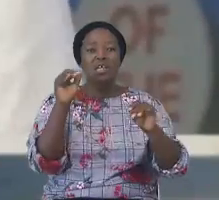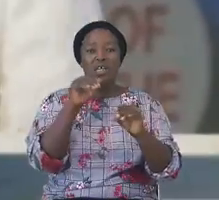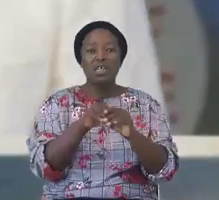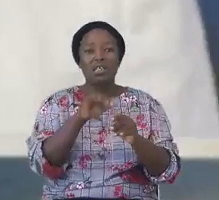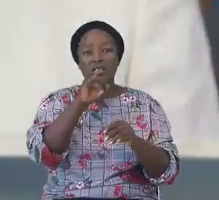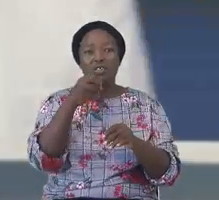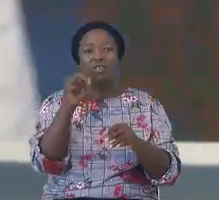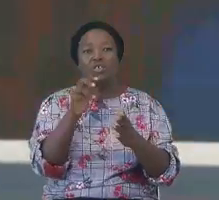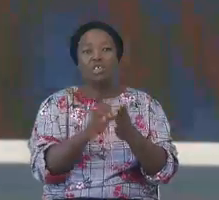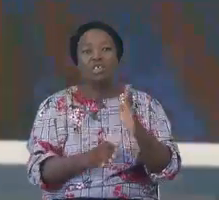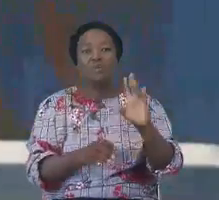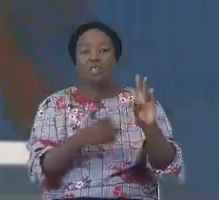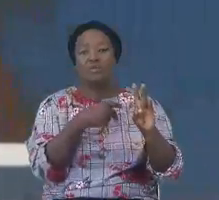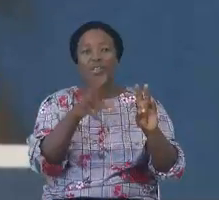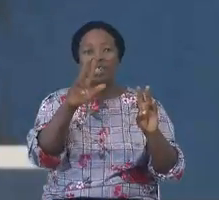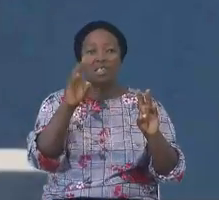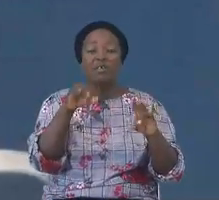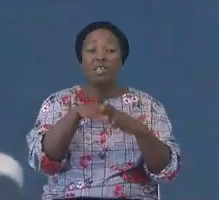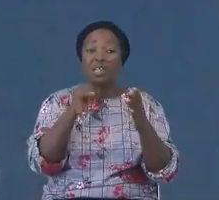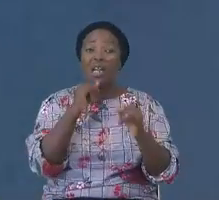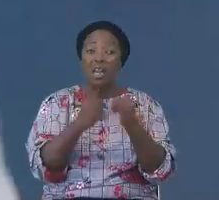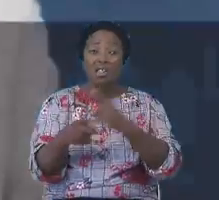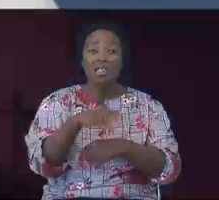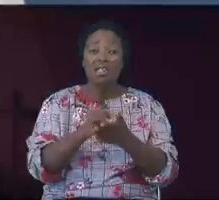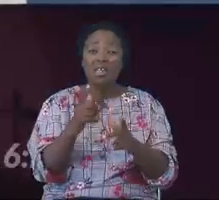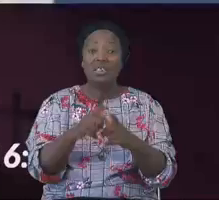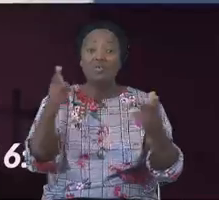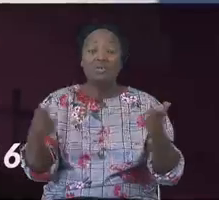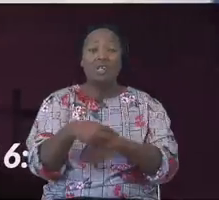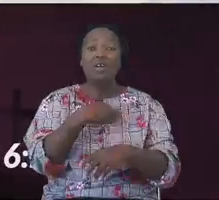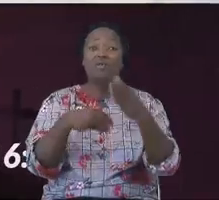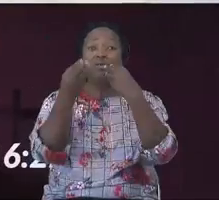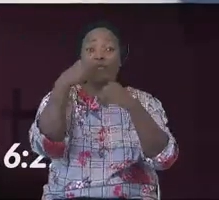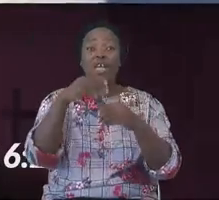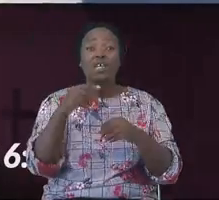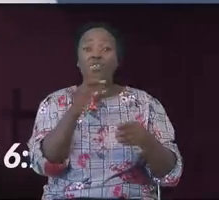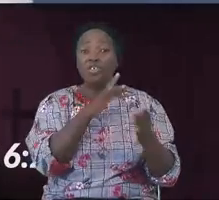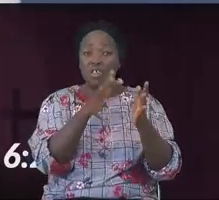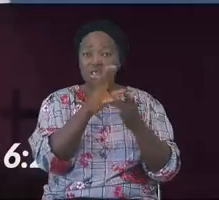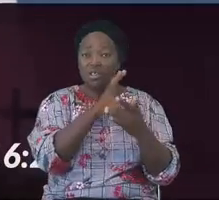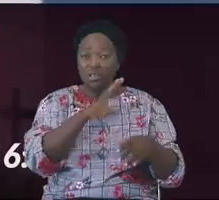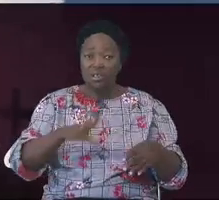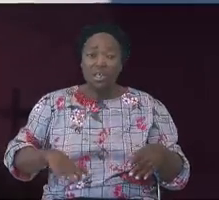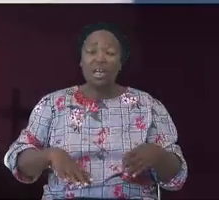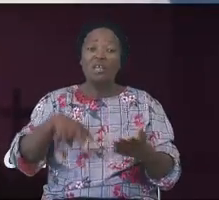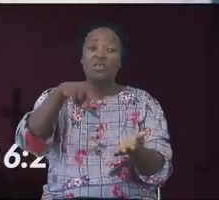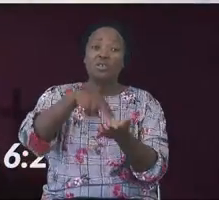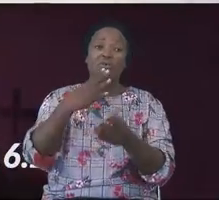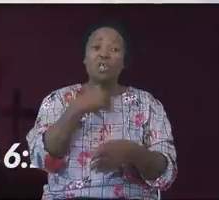7, 37. Jean 7, 37, le dernier jour.